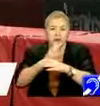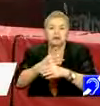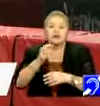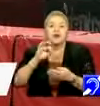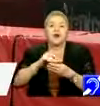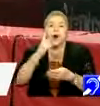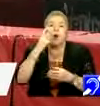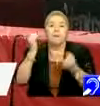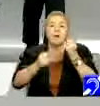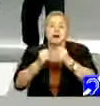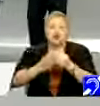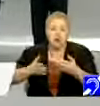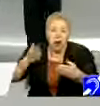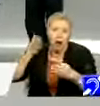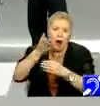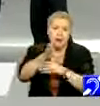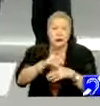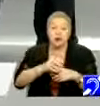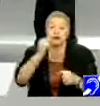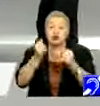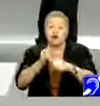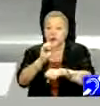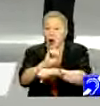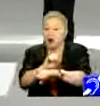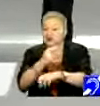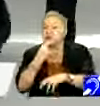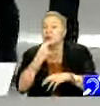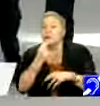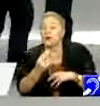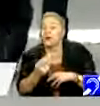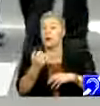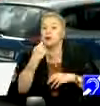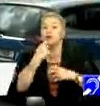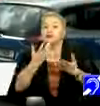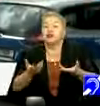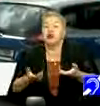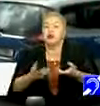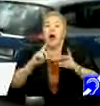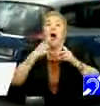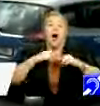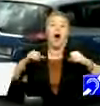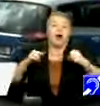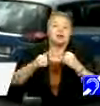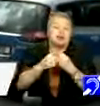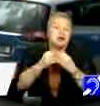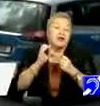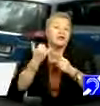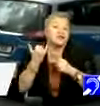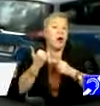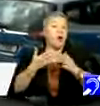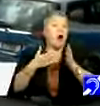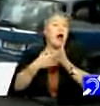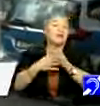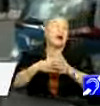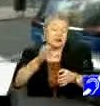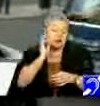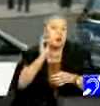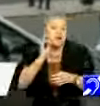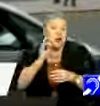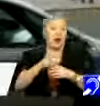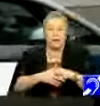de ultimă oră. Șoferul a fost reținut de poliție. Nu se știe încă dacă a fost vorba despre un accident sau un act